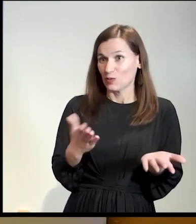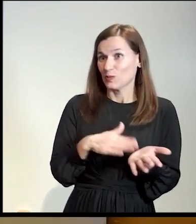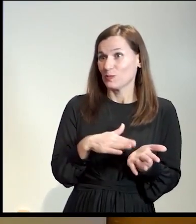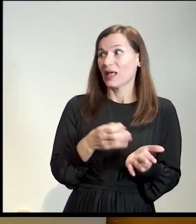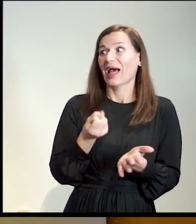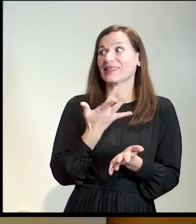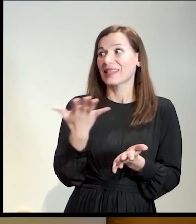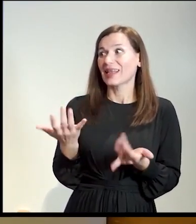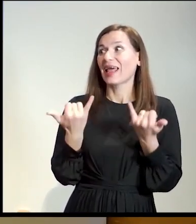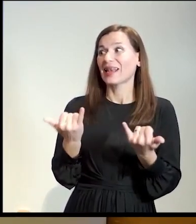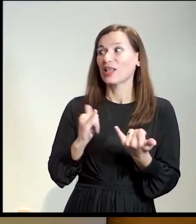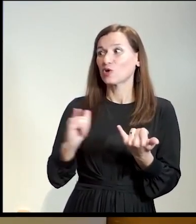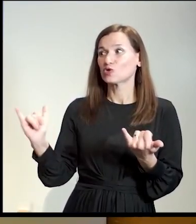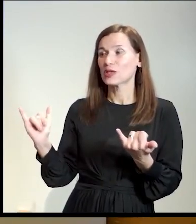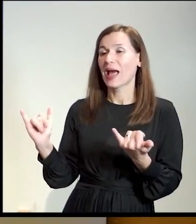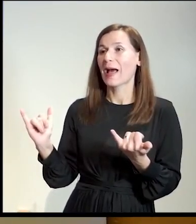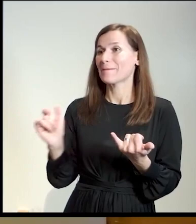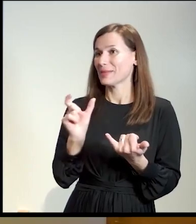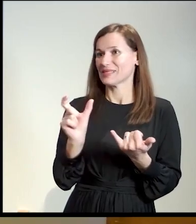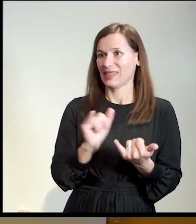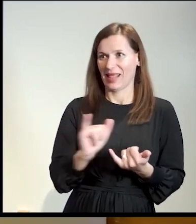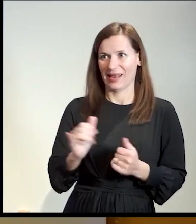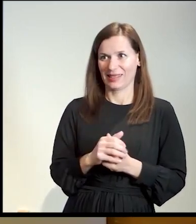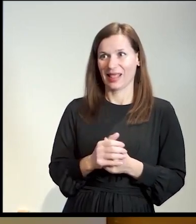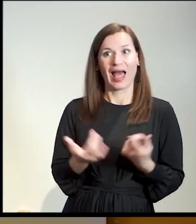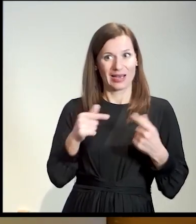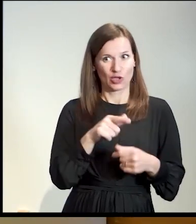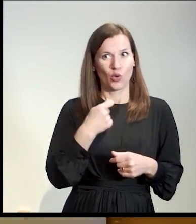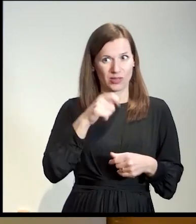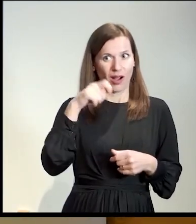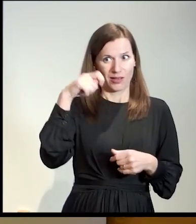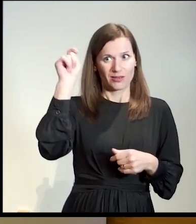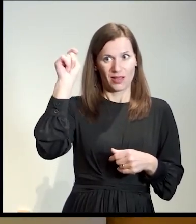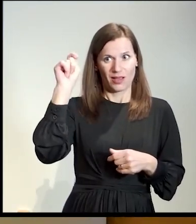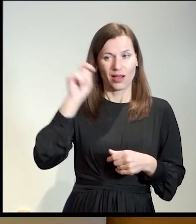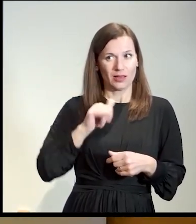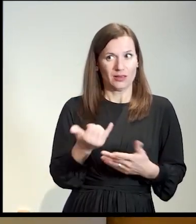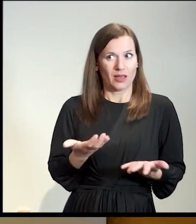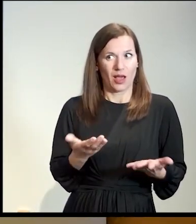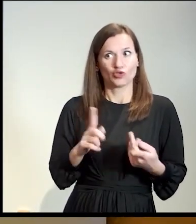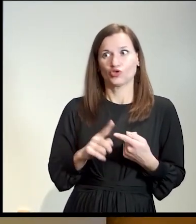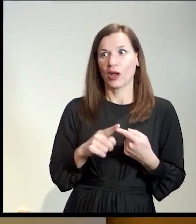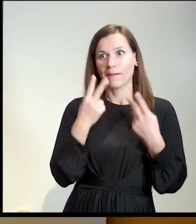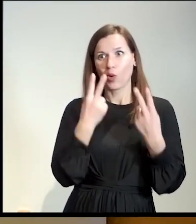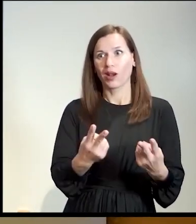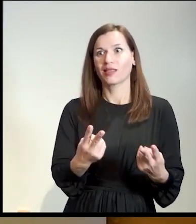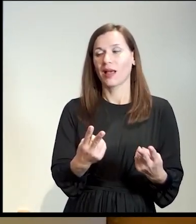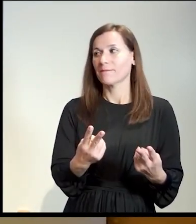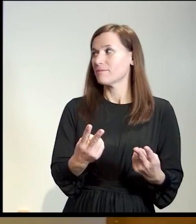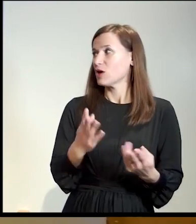letošnja beseda leta. Je to draginja, ki je, če pogledam že na tale